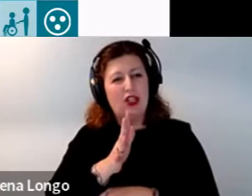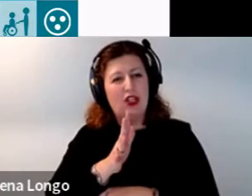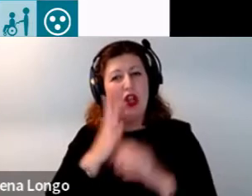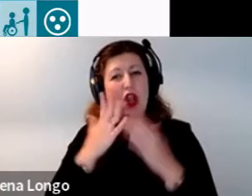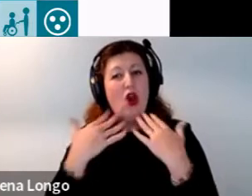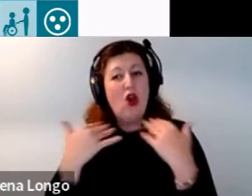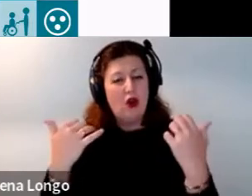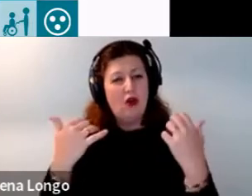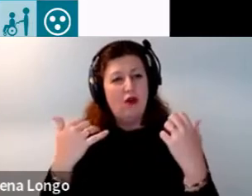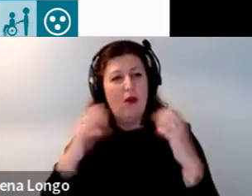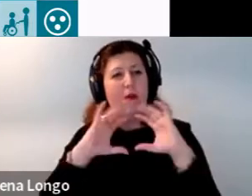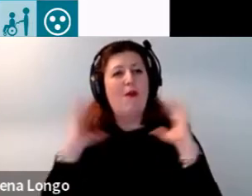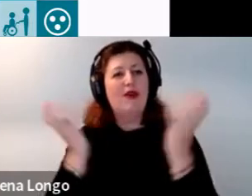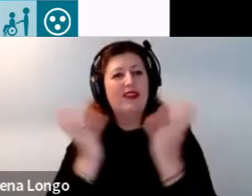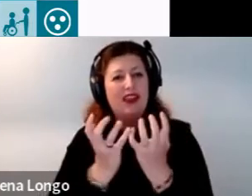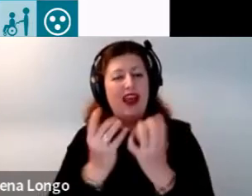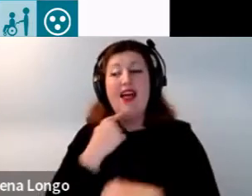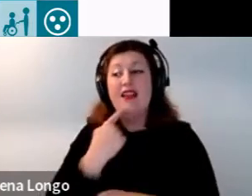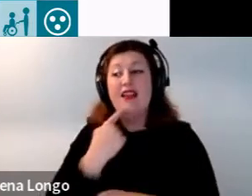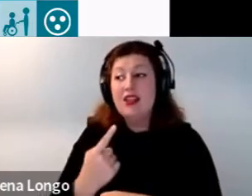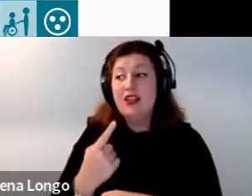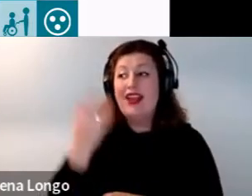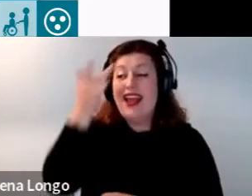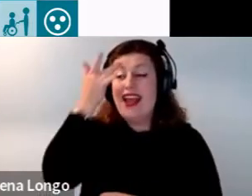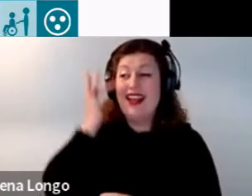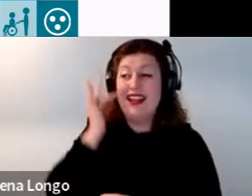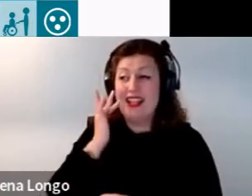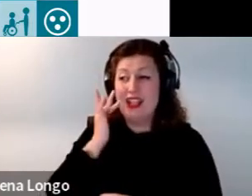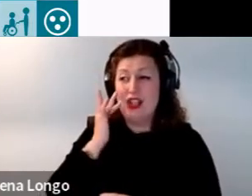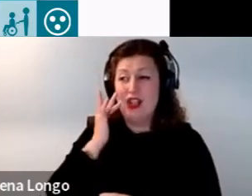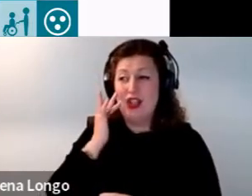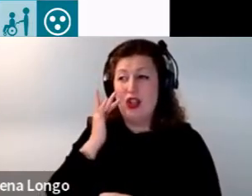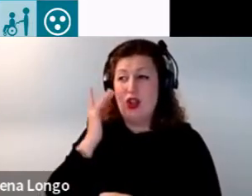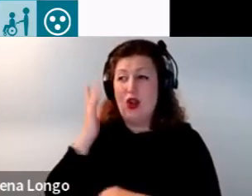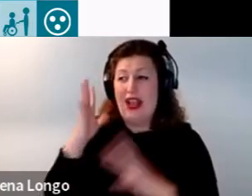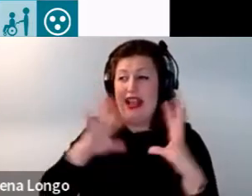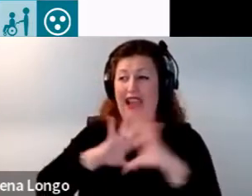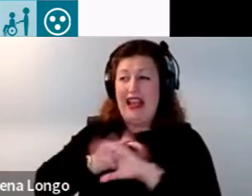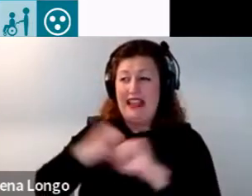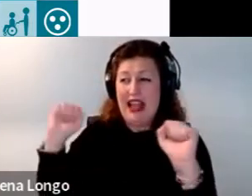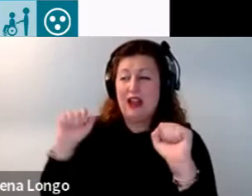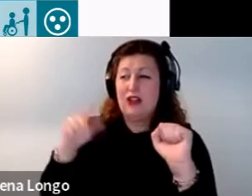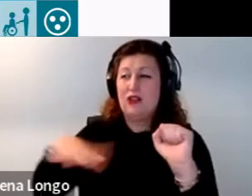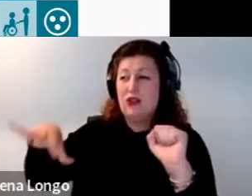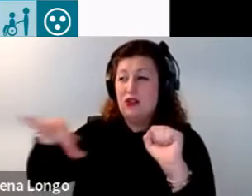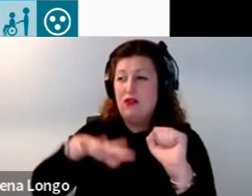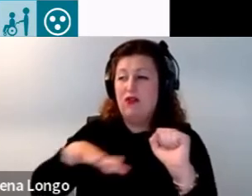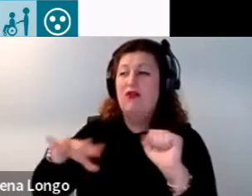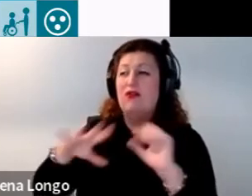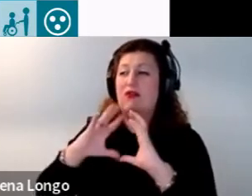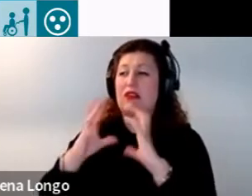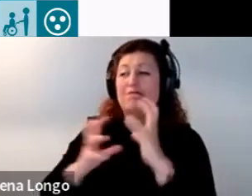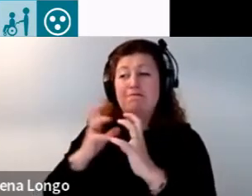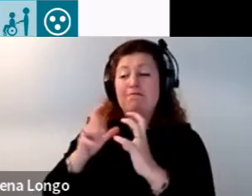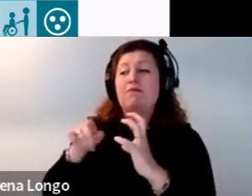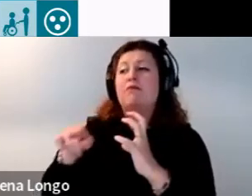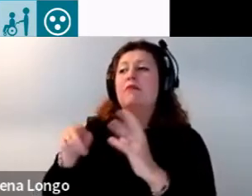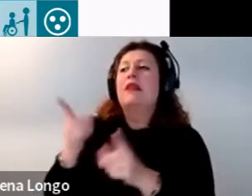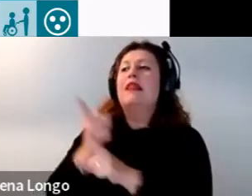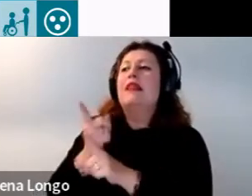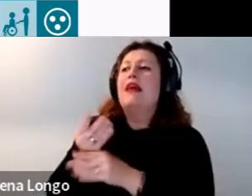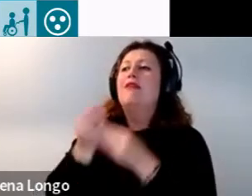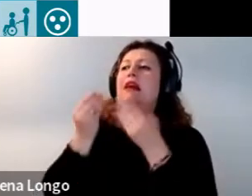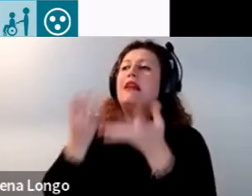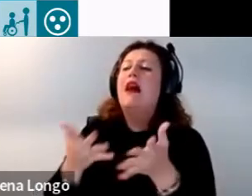mette l'accento sulla riduzione del rischio di catastrofi, incorporando raccomandazioni esplicite verso un ambiente inclusivo